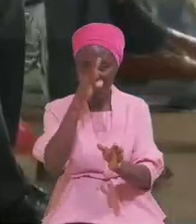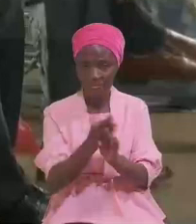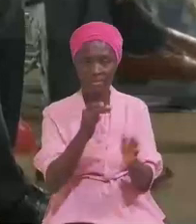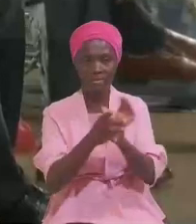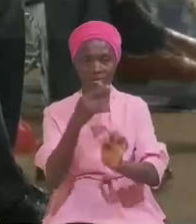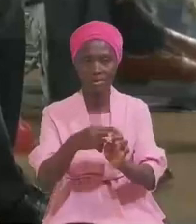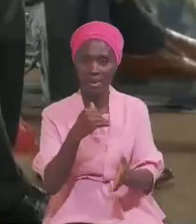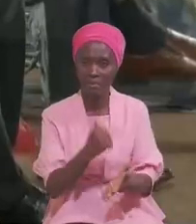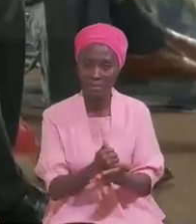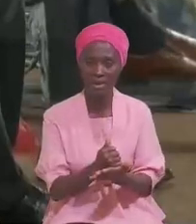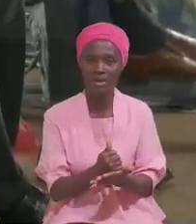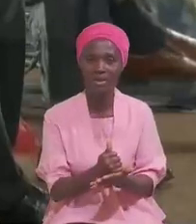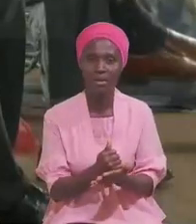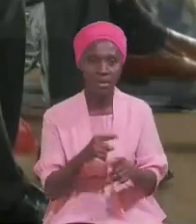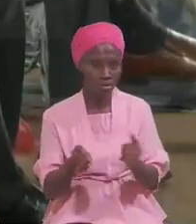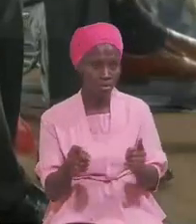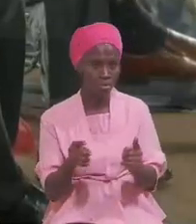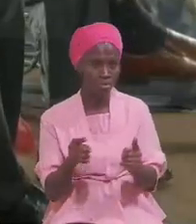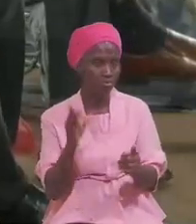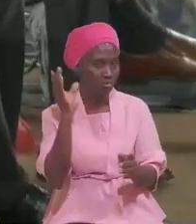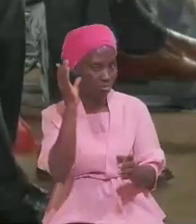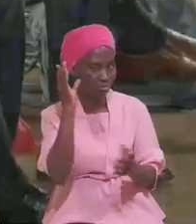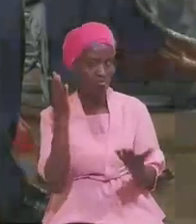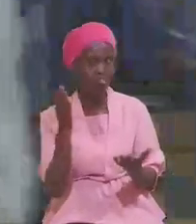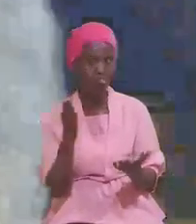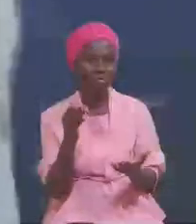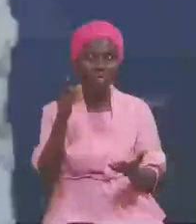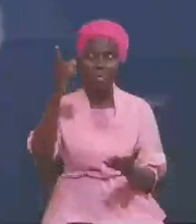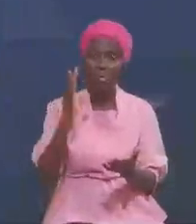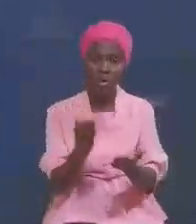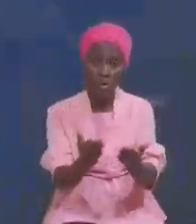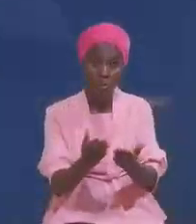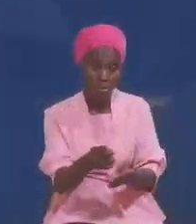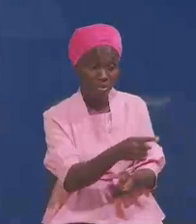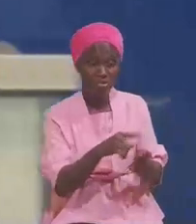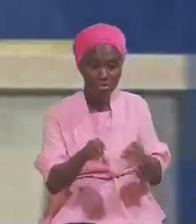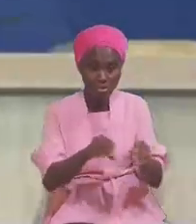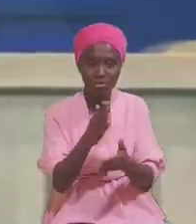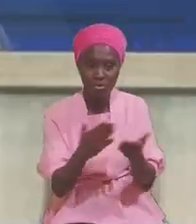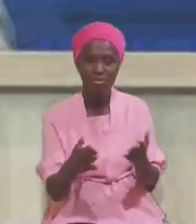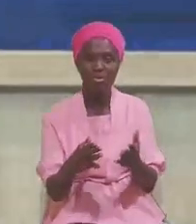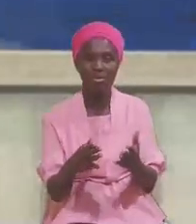Mais voyons quelque chose ici. Dieu voulait qu'il fasse quelque chose.